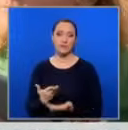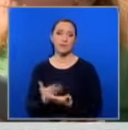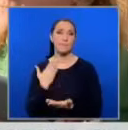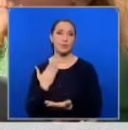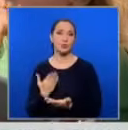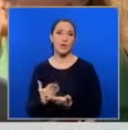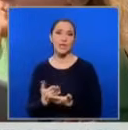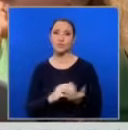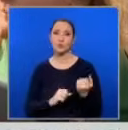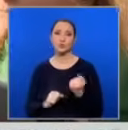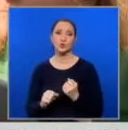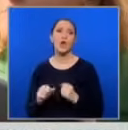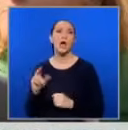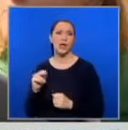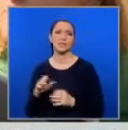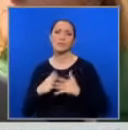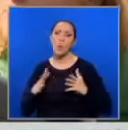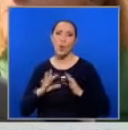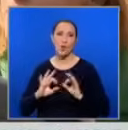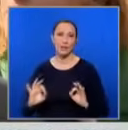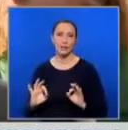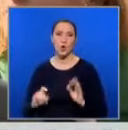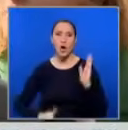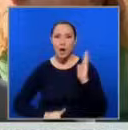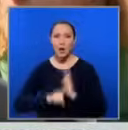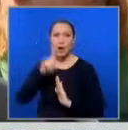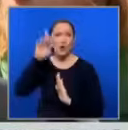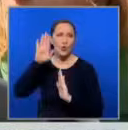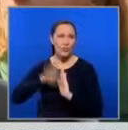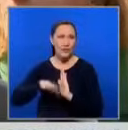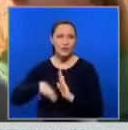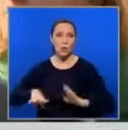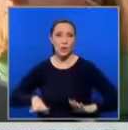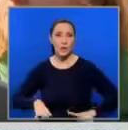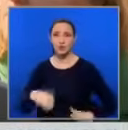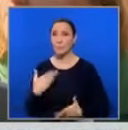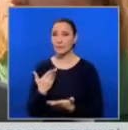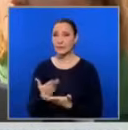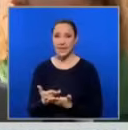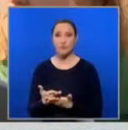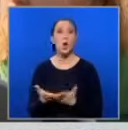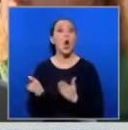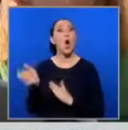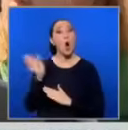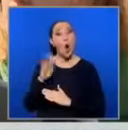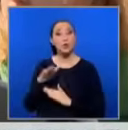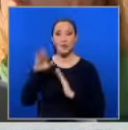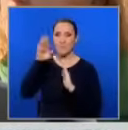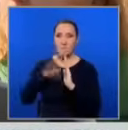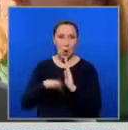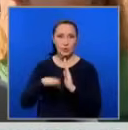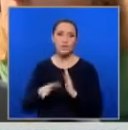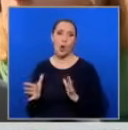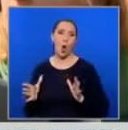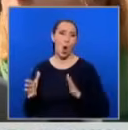предложение за конституция. Казах им много ясно. Рекордно ниско гражданско представителство, още по-ниско обществено